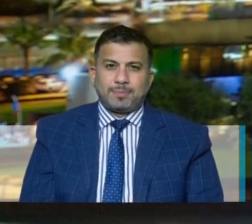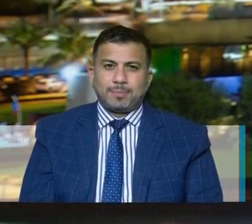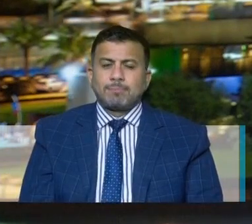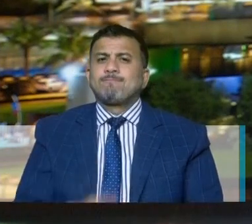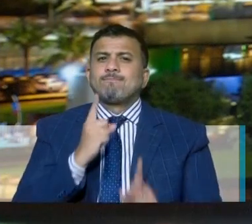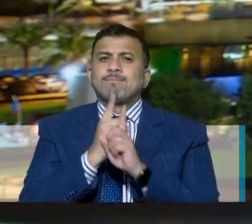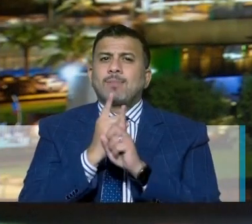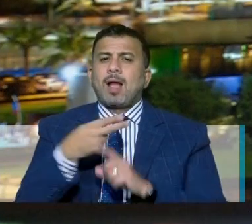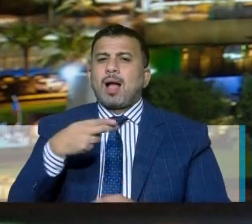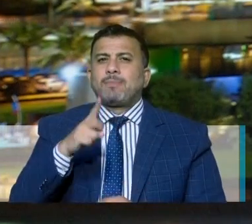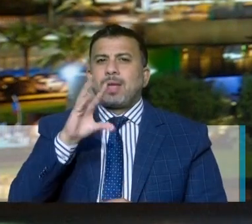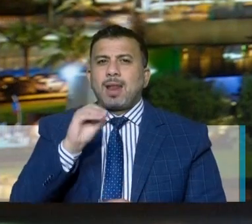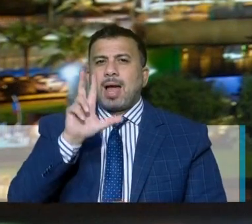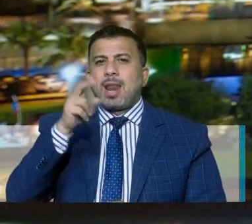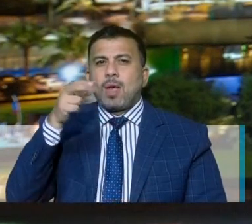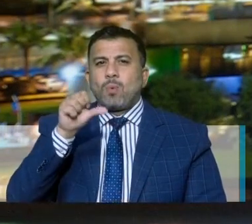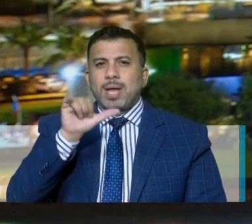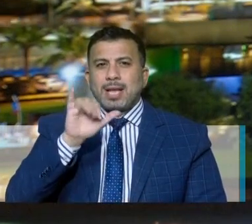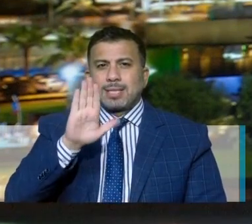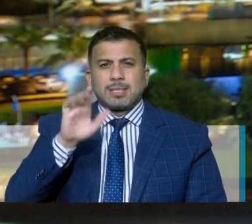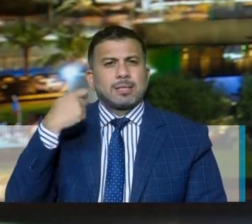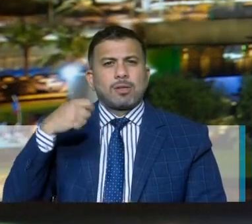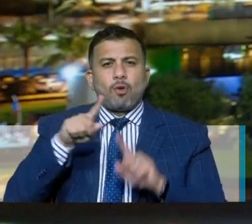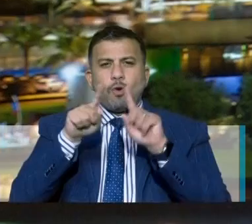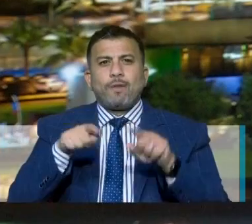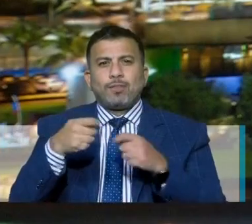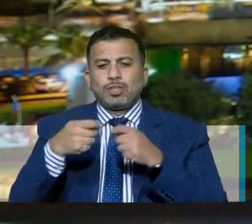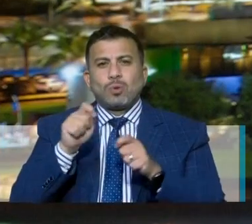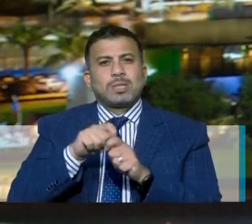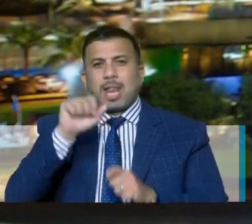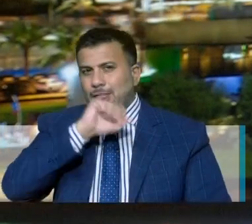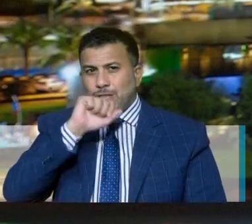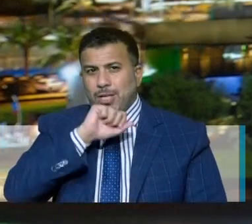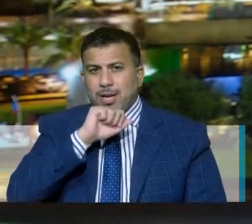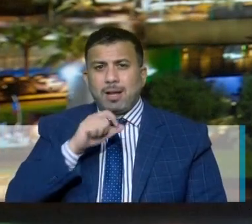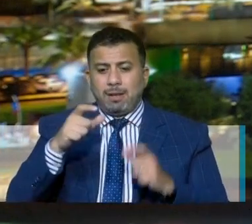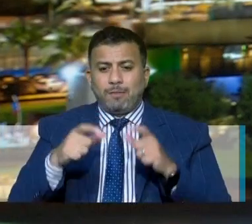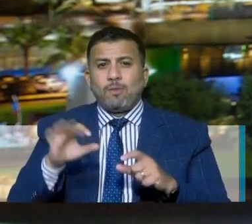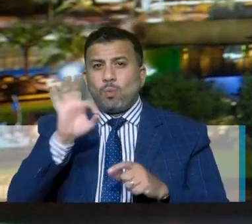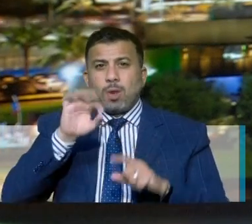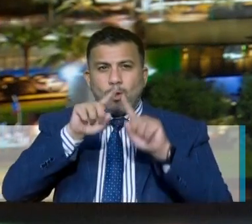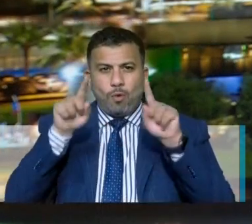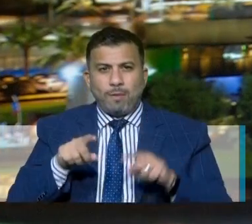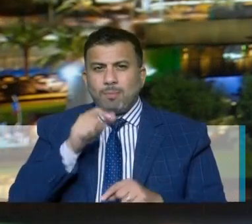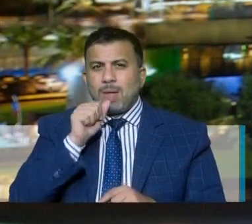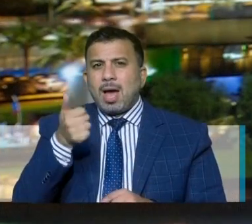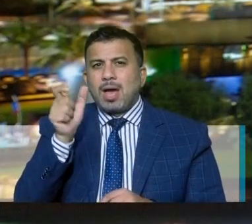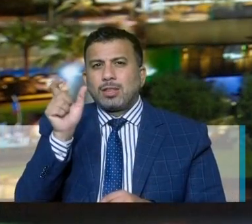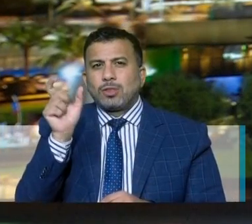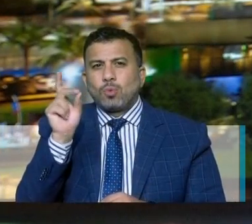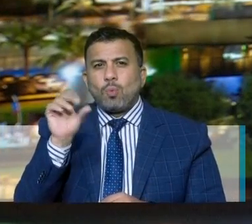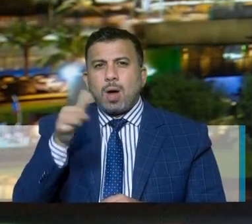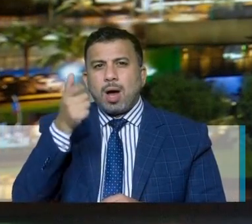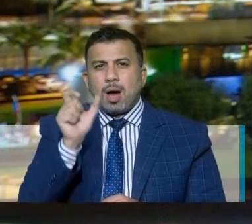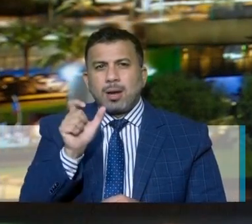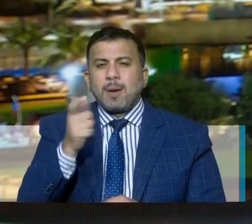استقبل سعاده عبد الله سلطان العويس رئيس مجلس اداره غرفه التجاره وصناعه الشارقه في مقر الغرفه سعاده انطوان ديلكور سفير